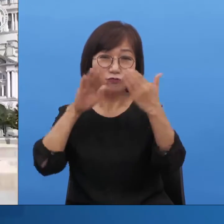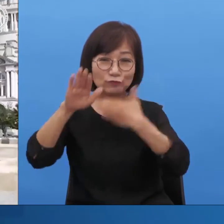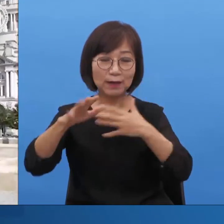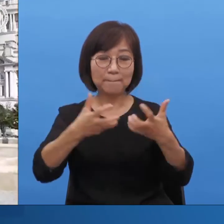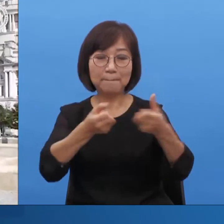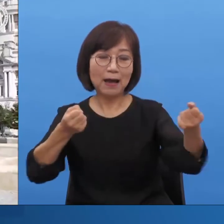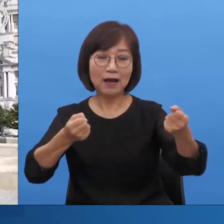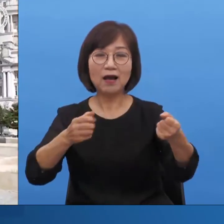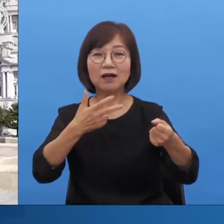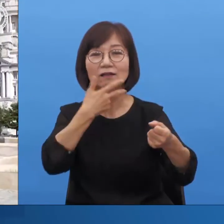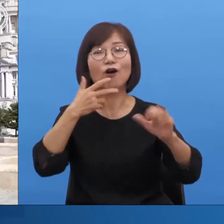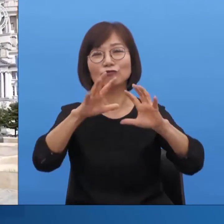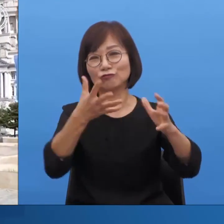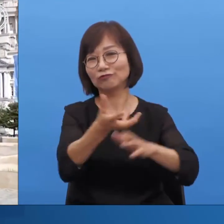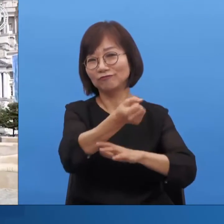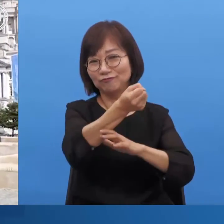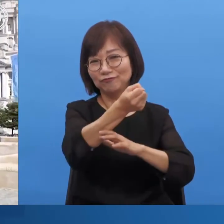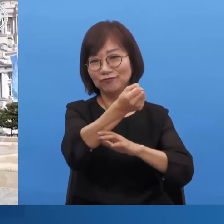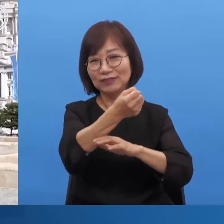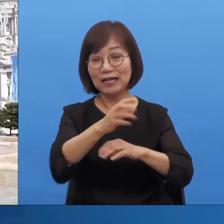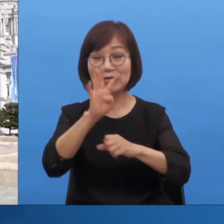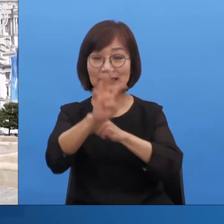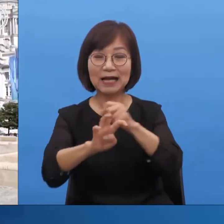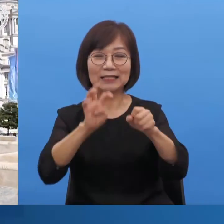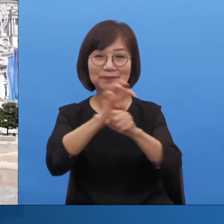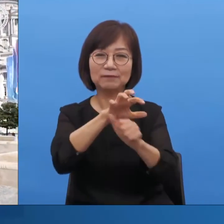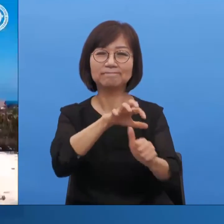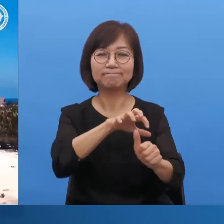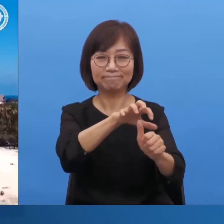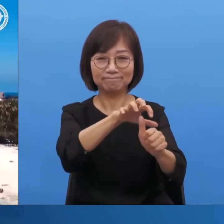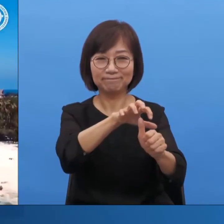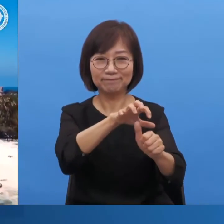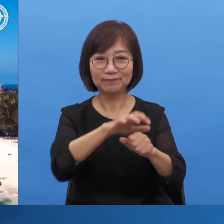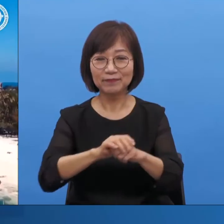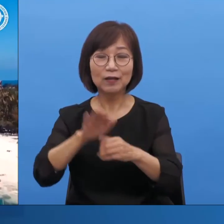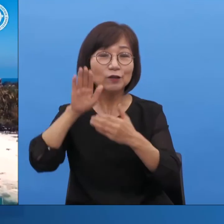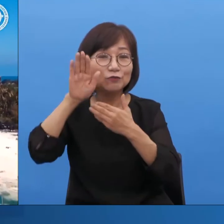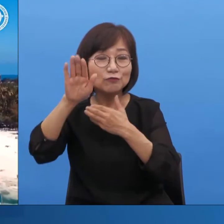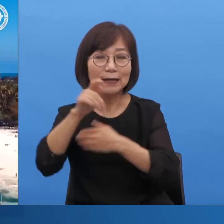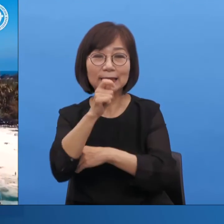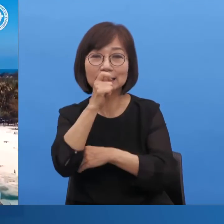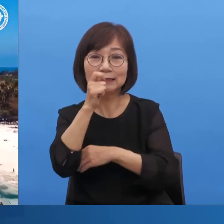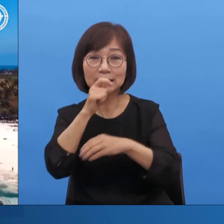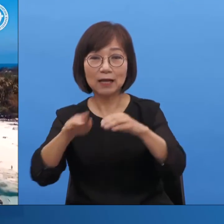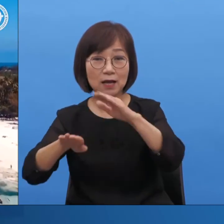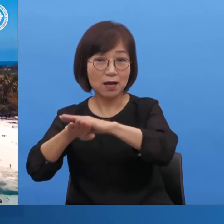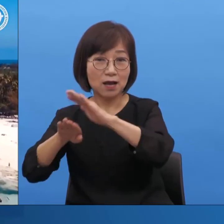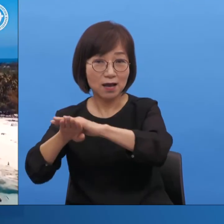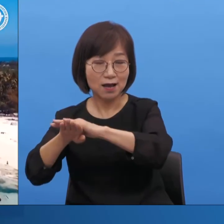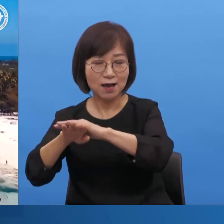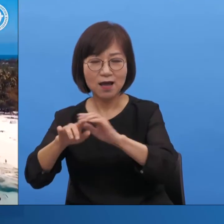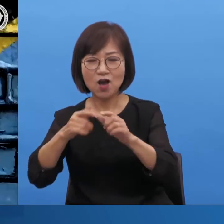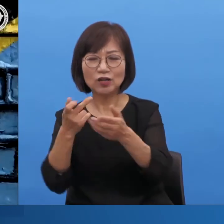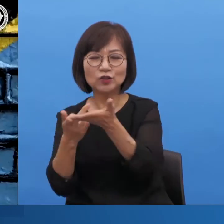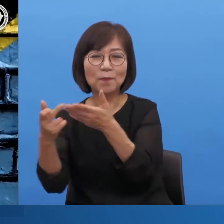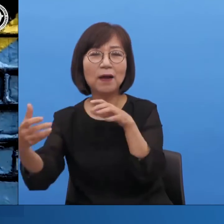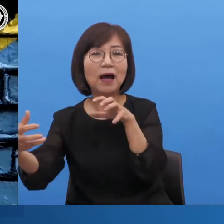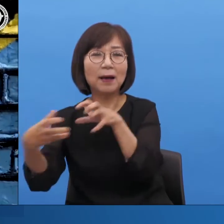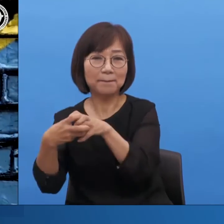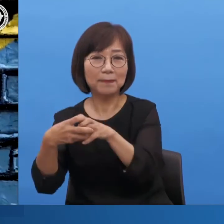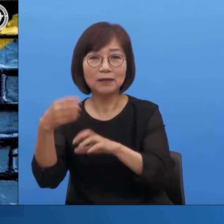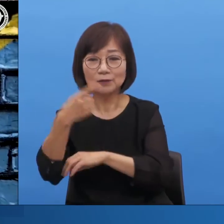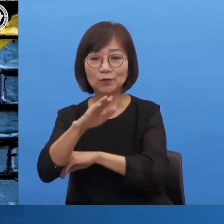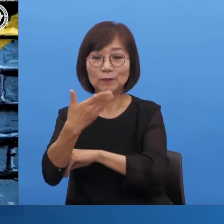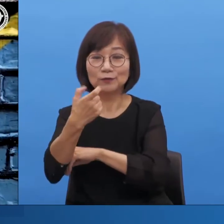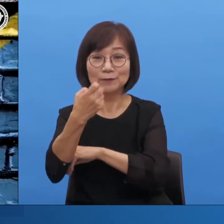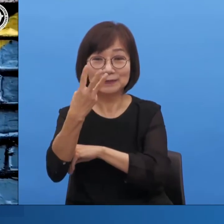분할되었고 1961년까지 약 40년간의 통치를 받았습니다. 이후 탄자니아의 동쪽에 위치한 잔지바르 섬과 합병하여